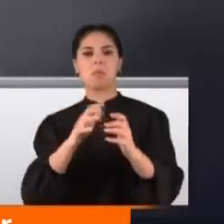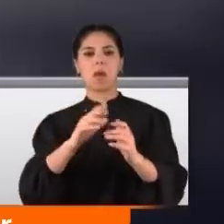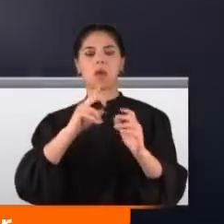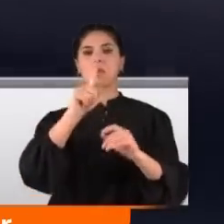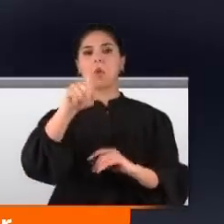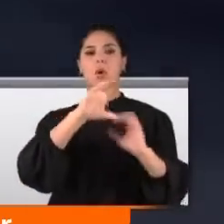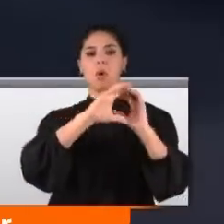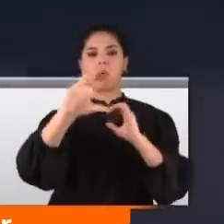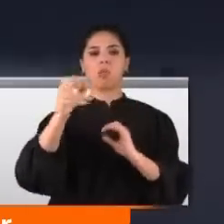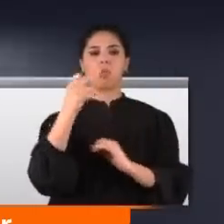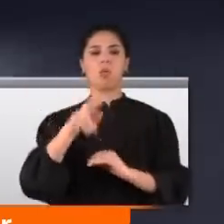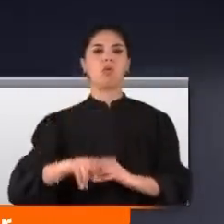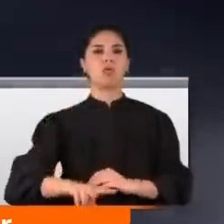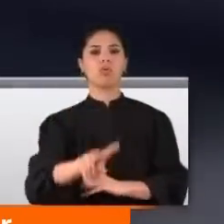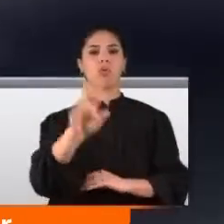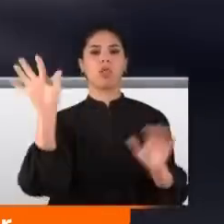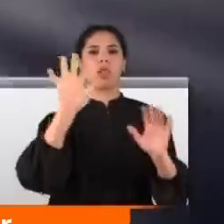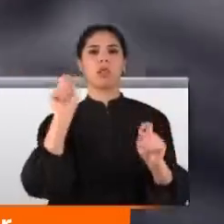boş yolları böyle selamladı.